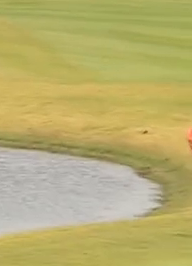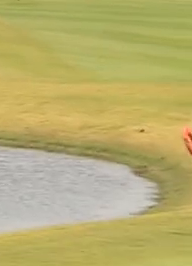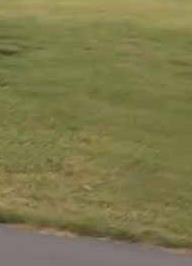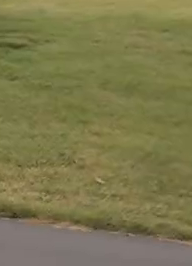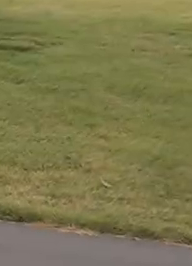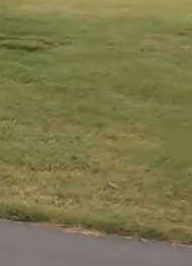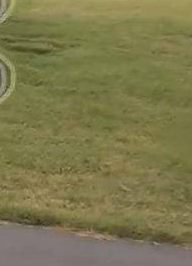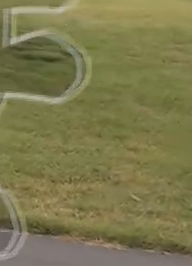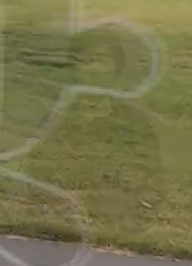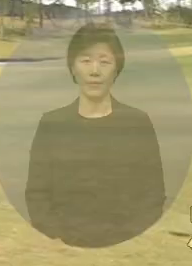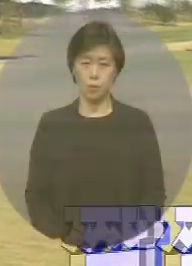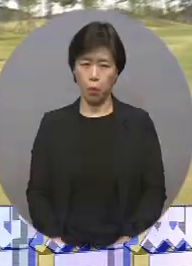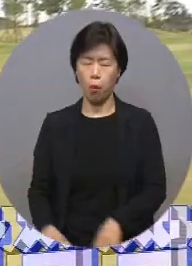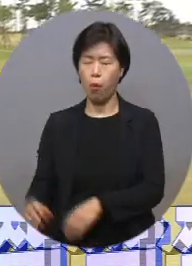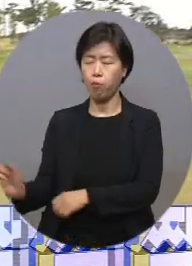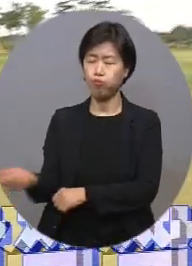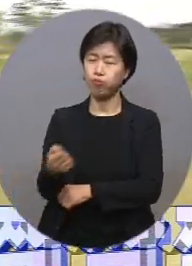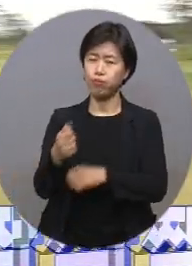자.